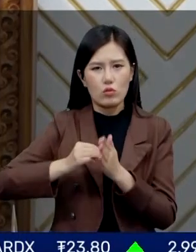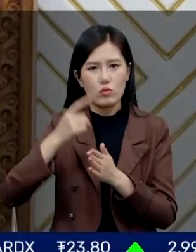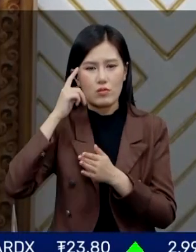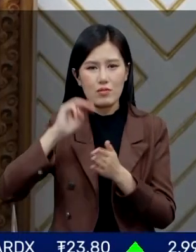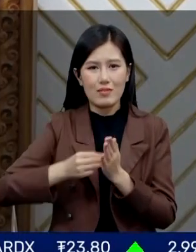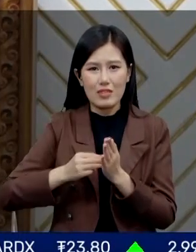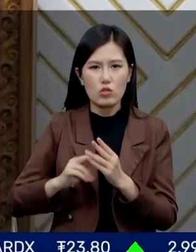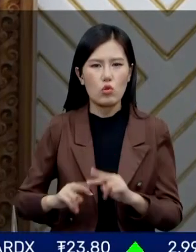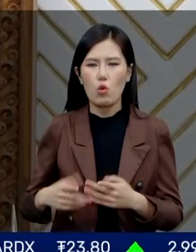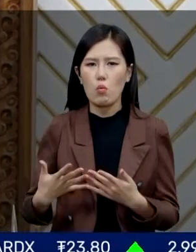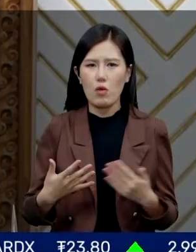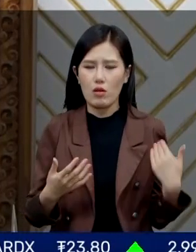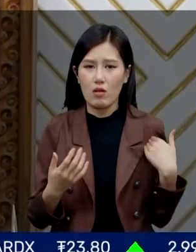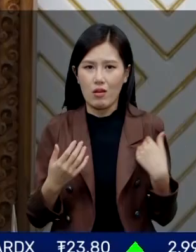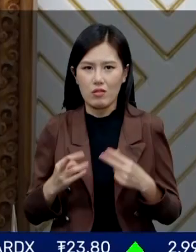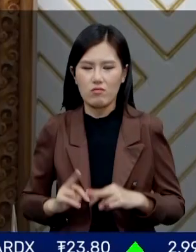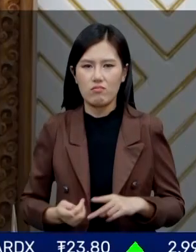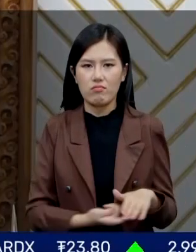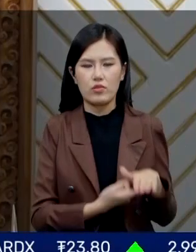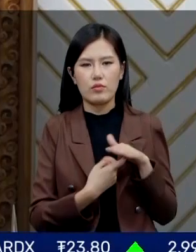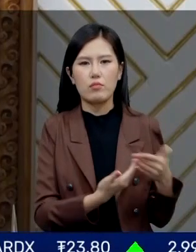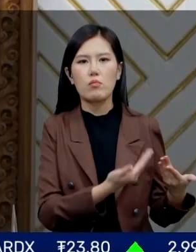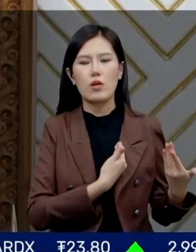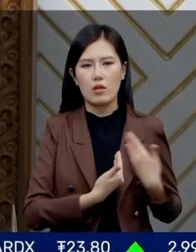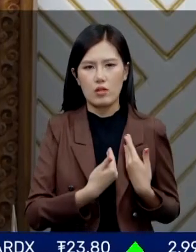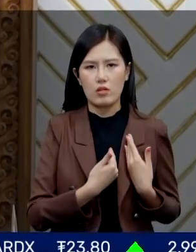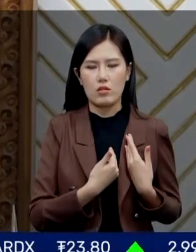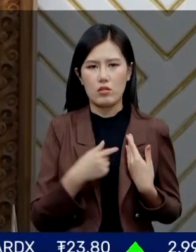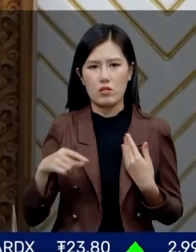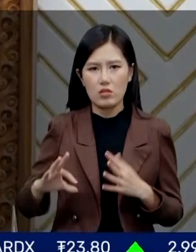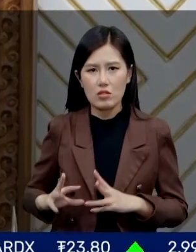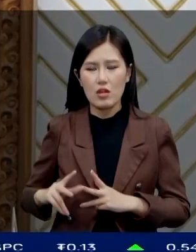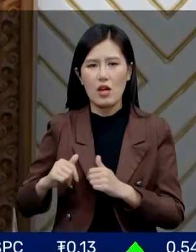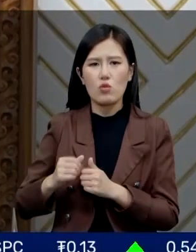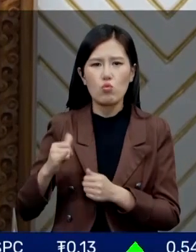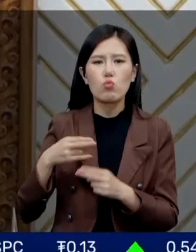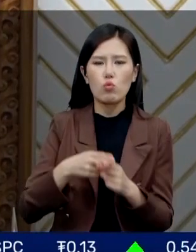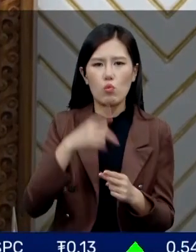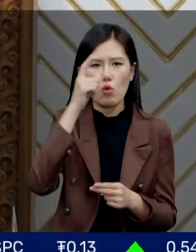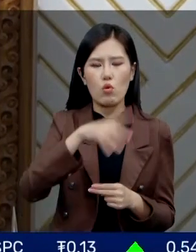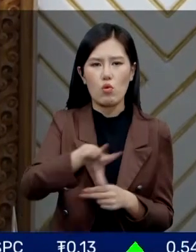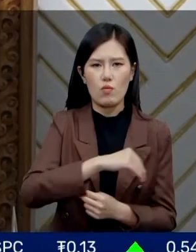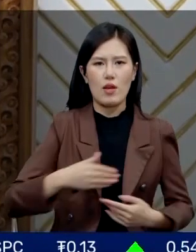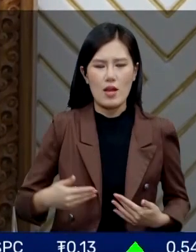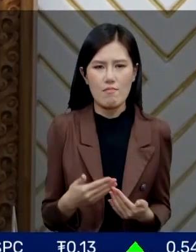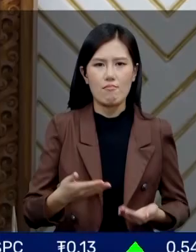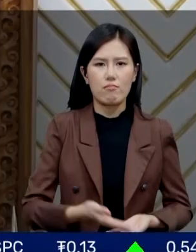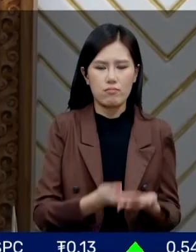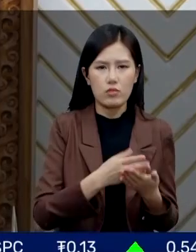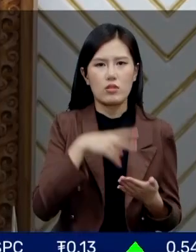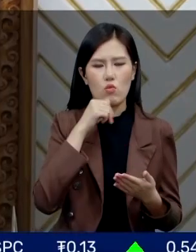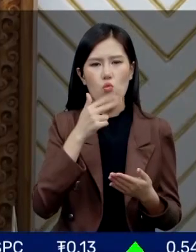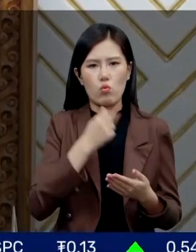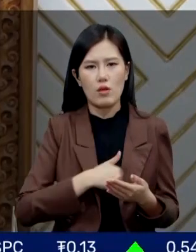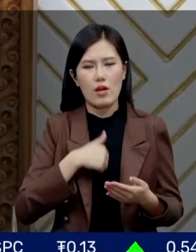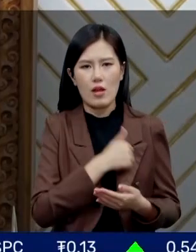эхлэл болох ёстой гэж үзэж байгаа. Иргэдийн бодит төрлийг нэмэгдүүлсэн, ахуй амьдралд нэмэр болсон, ажлын байр нэмэгдүүлсэн юм